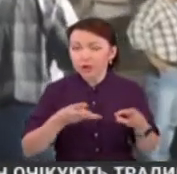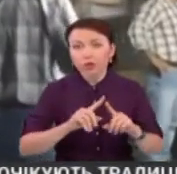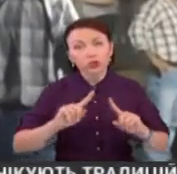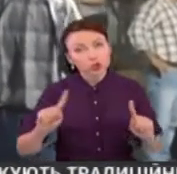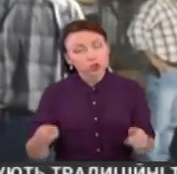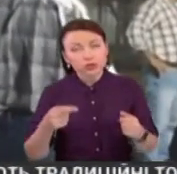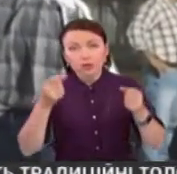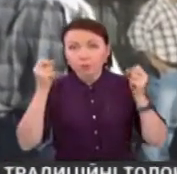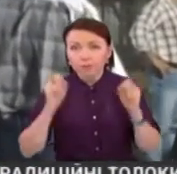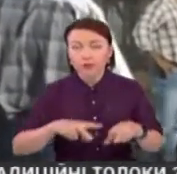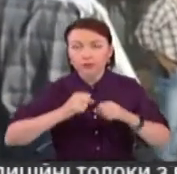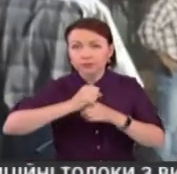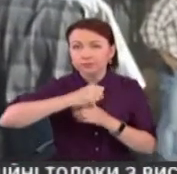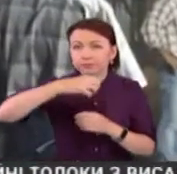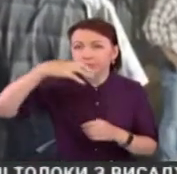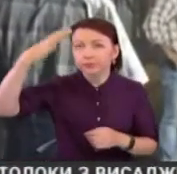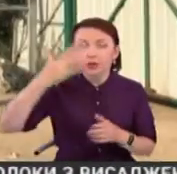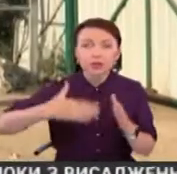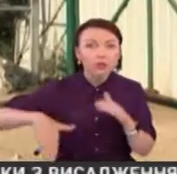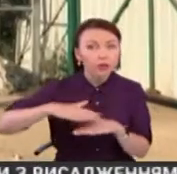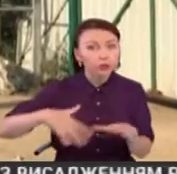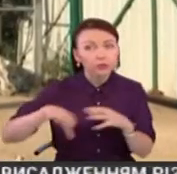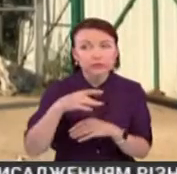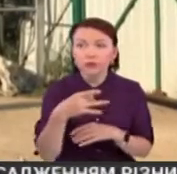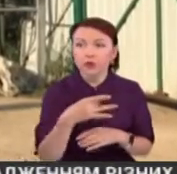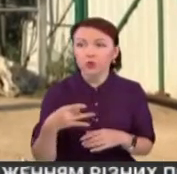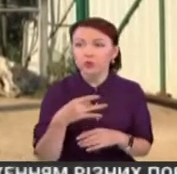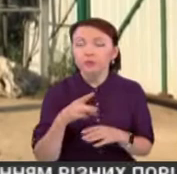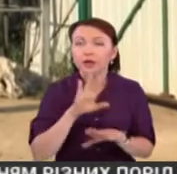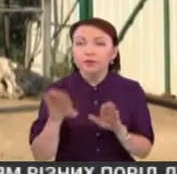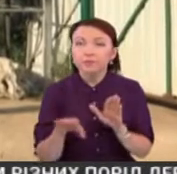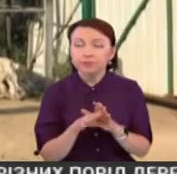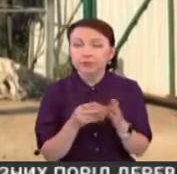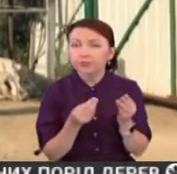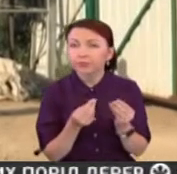небезпеку димову завісу майже над усім районом. Під вплив